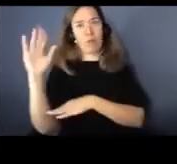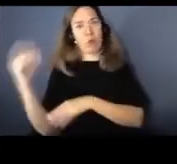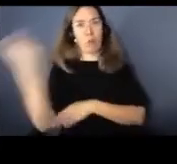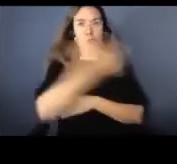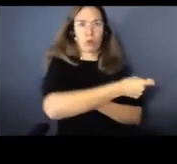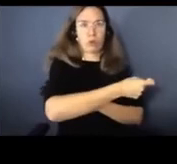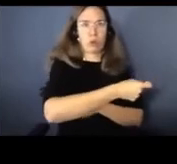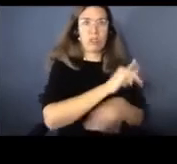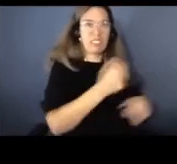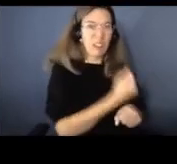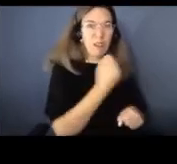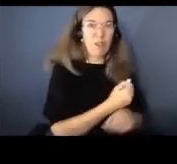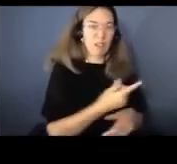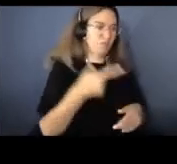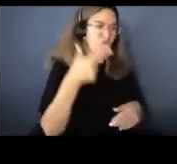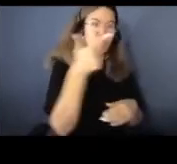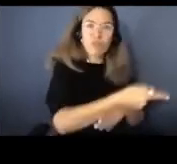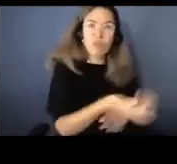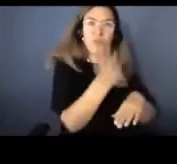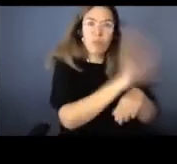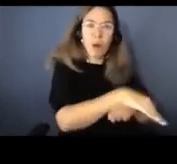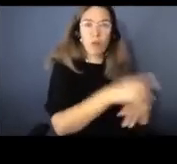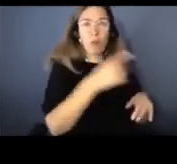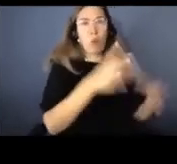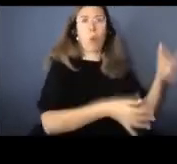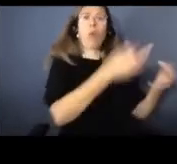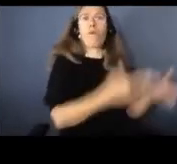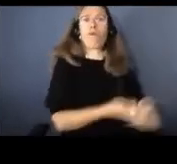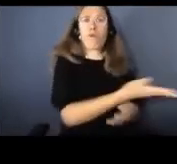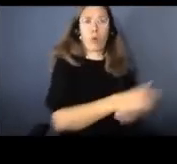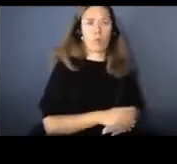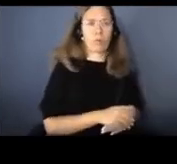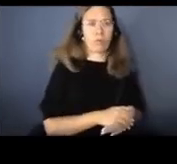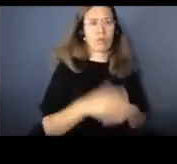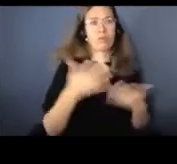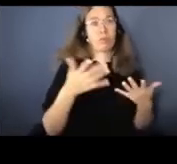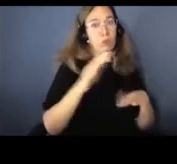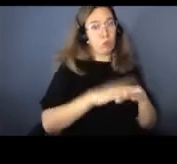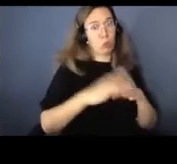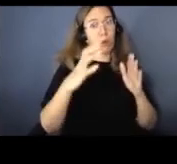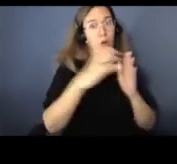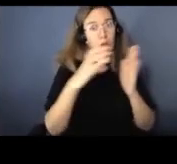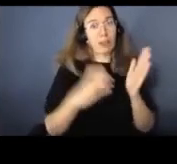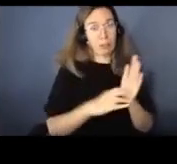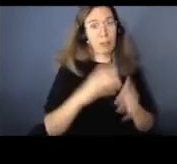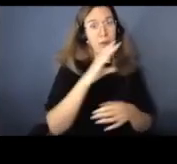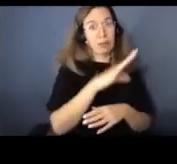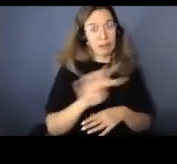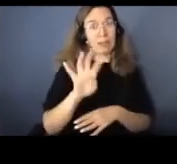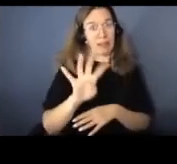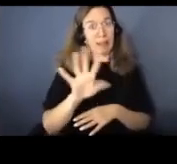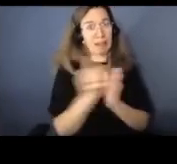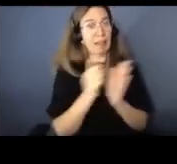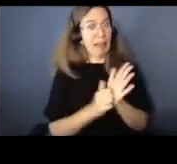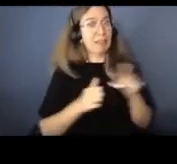un abattage de convenance ou tout autre. Et donc, le poursuivre en vertu de 445. Il est quand même important de mentionner